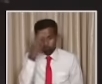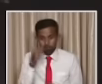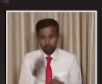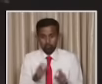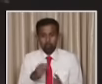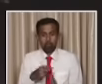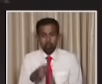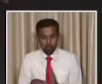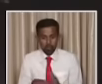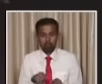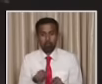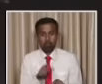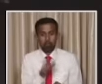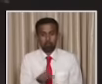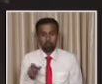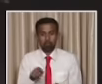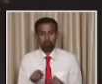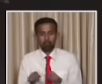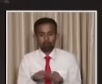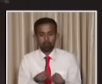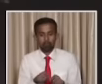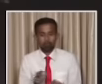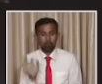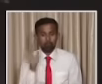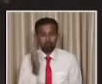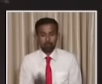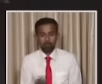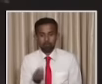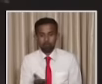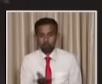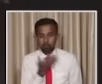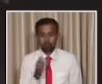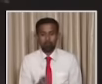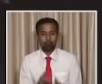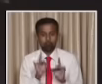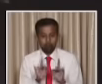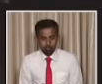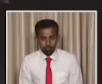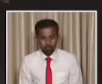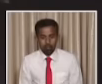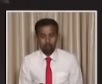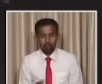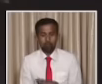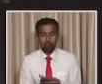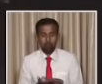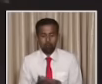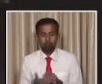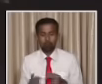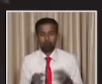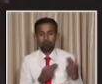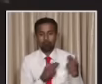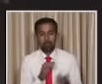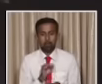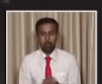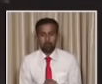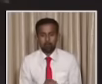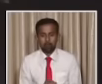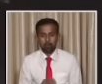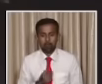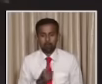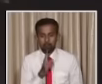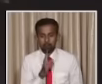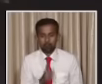රටේ මිනිස්සු විදියට ඒ මිනිස්සුන්ට වටිනාකමක් දෙන්න පුළුවන් ආකාරයට ඒ වටපිටාව හැදීමේ වගකීම තියෙනවා. සා අපි